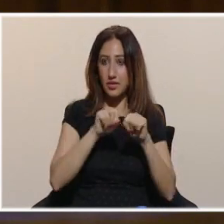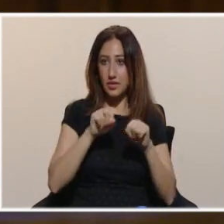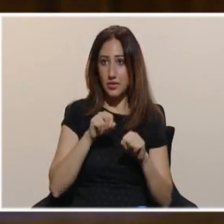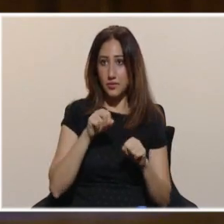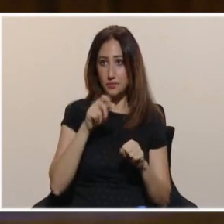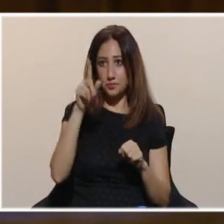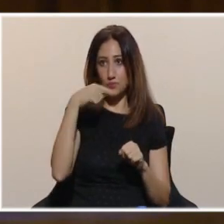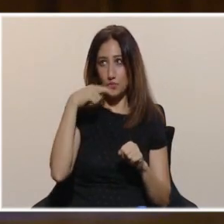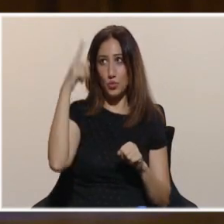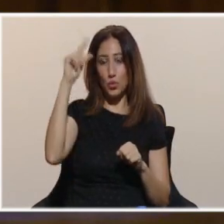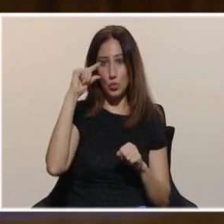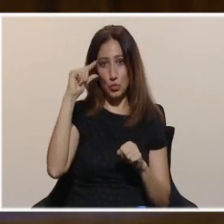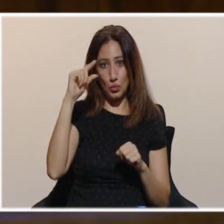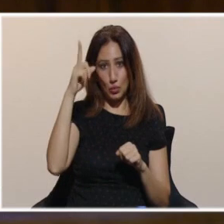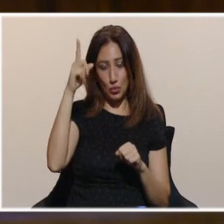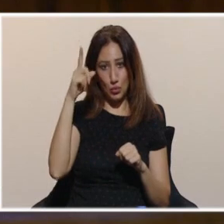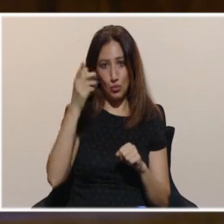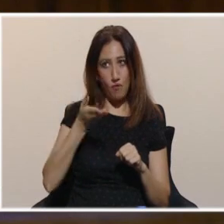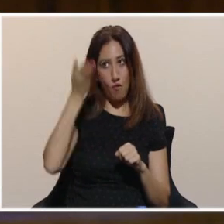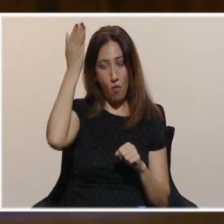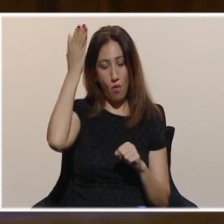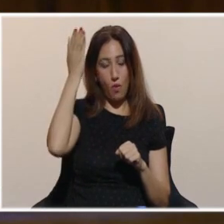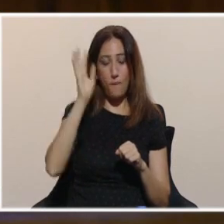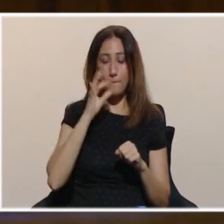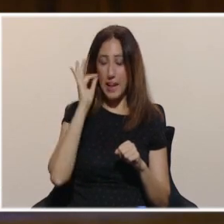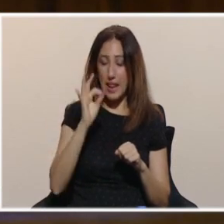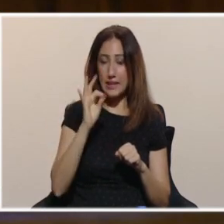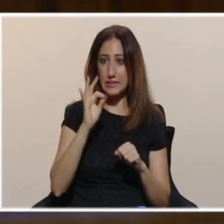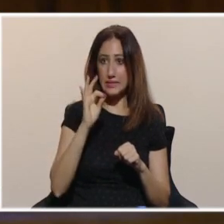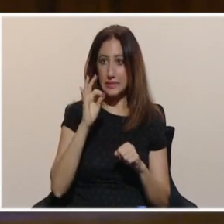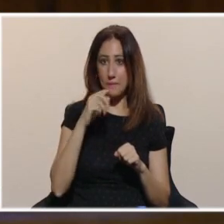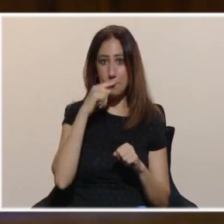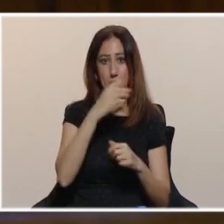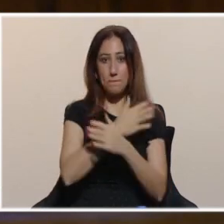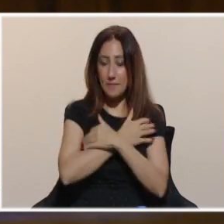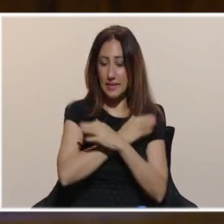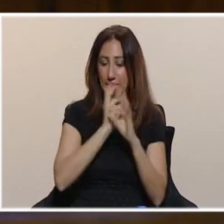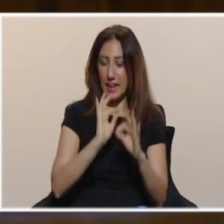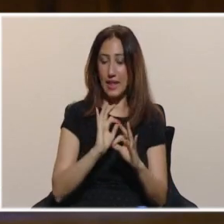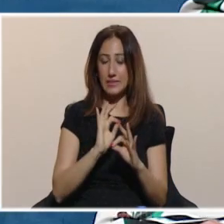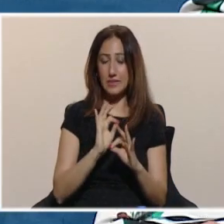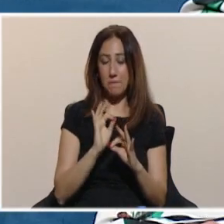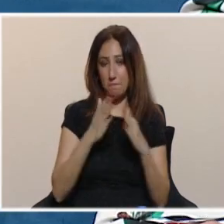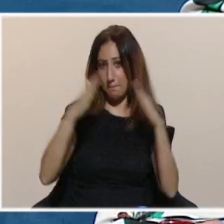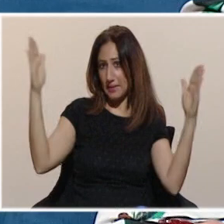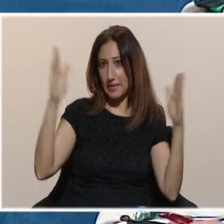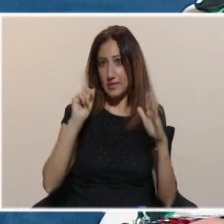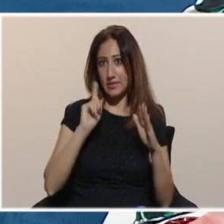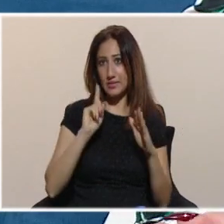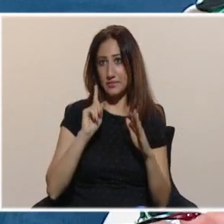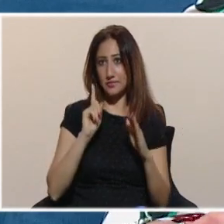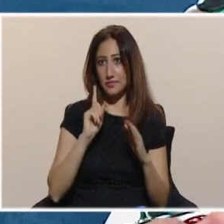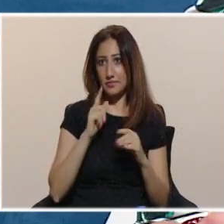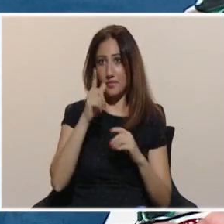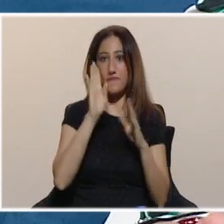الفرصه وبدعو الدكتور ست الدكتور المحترم ان هو يرجع لحضن بنته وان بنته ترجع لحضنه. والله انا بعت